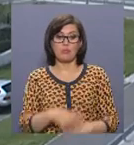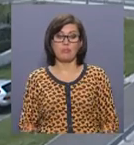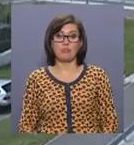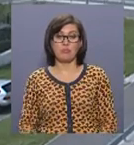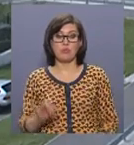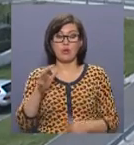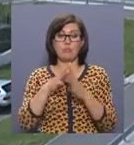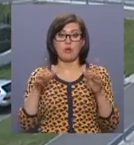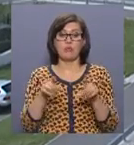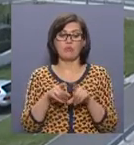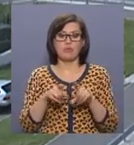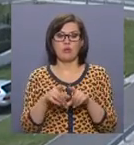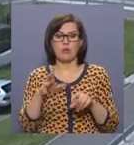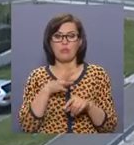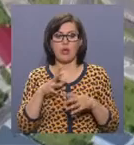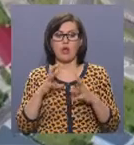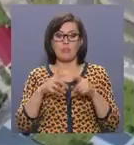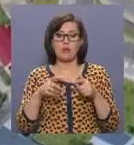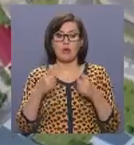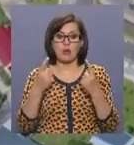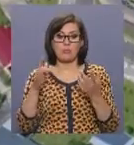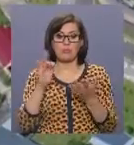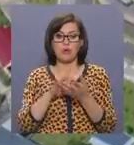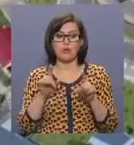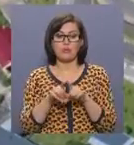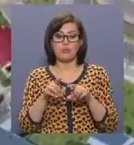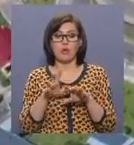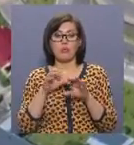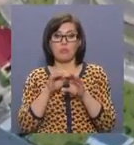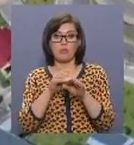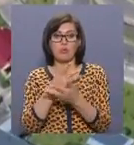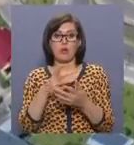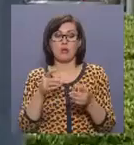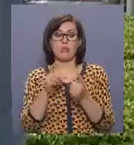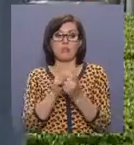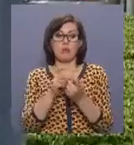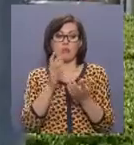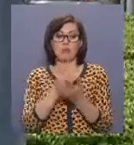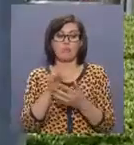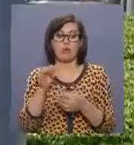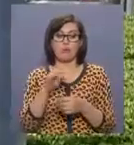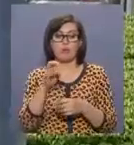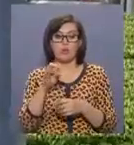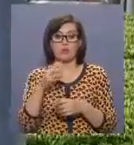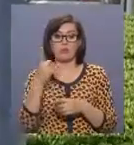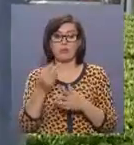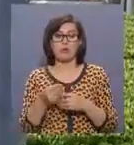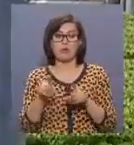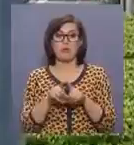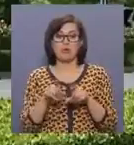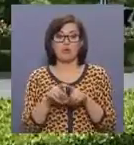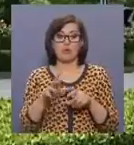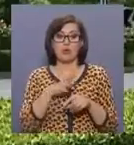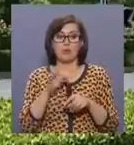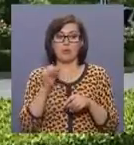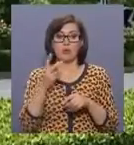Еңсесі биік, тамырын тереңге жайған әлемнің ірі қалаларда кептеліспен түрліше күресіп келеді. Мәселен, Пекинде бір күн тақ нөмірлі,